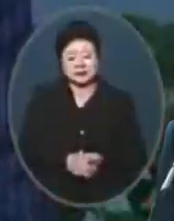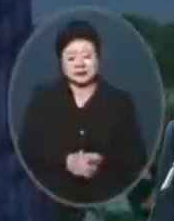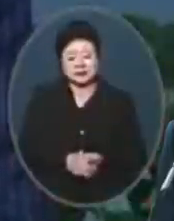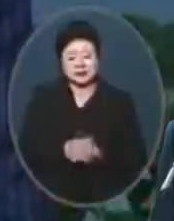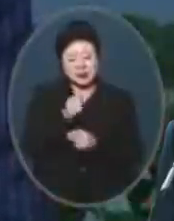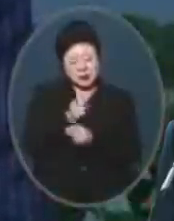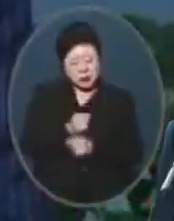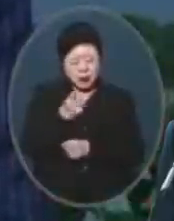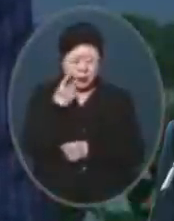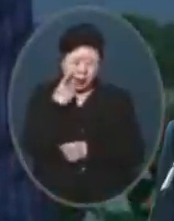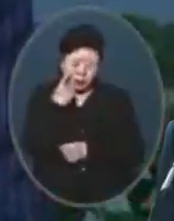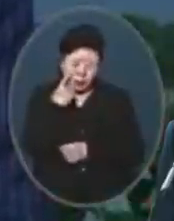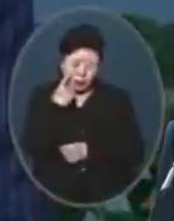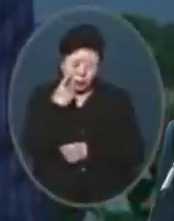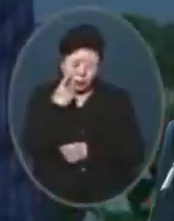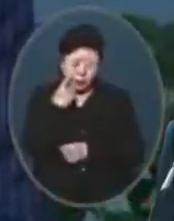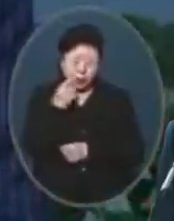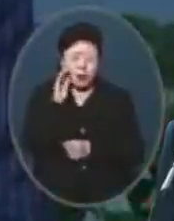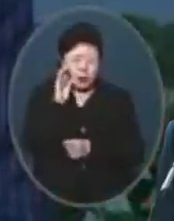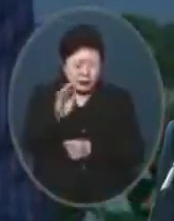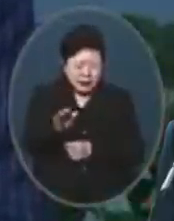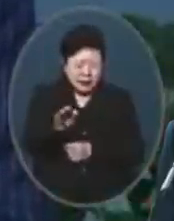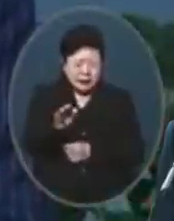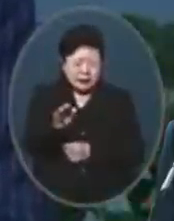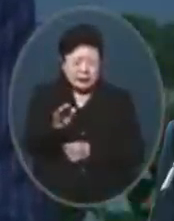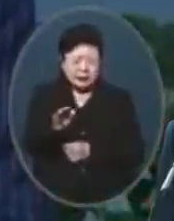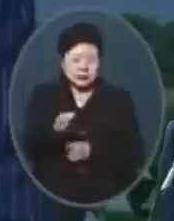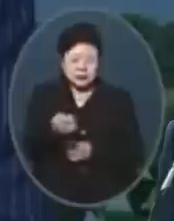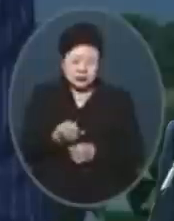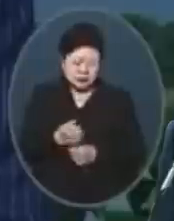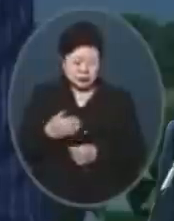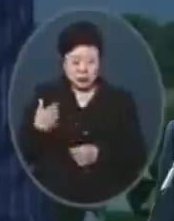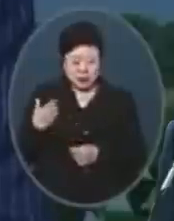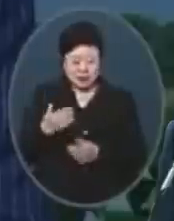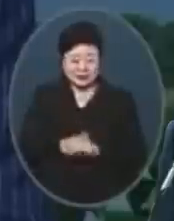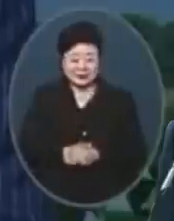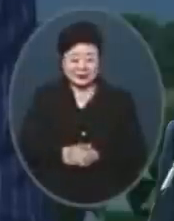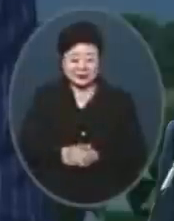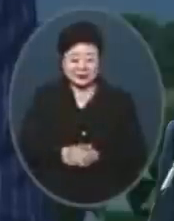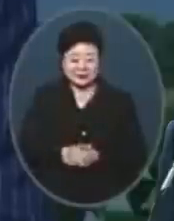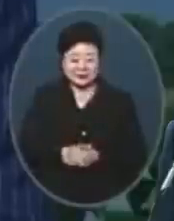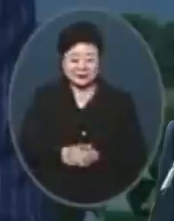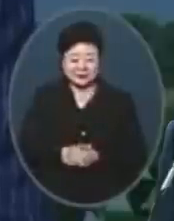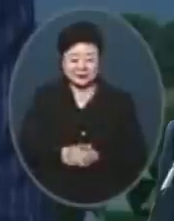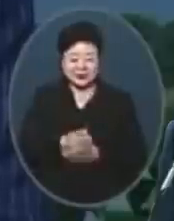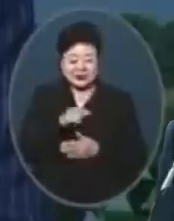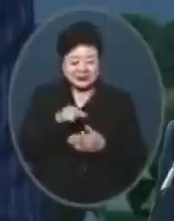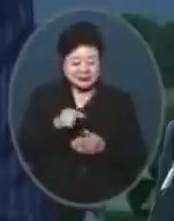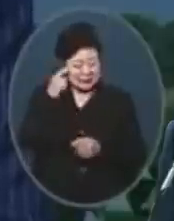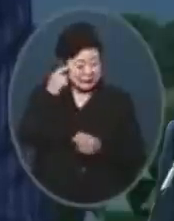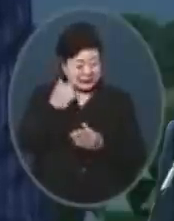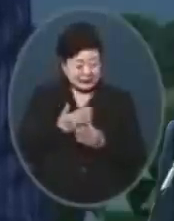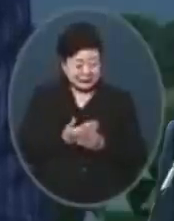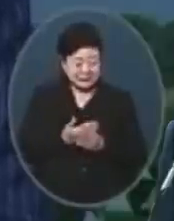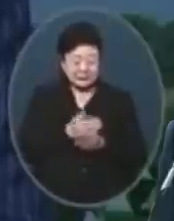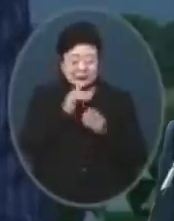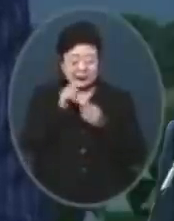연구를 해도 인간의 미래는 예측하기 어렵습니다. 그런데 심리학자들은 우리